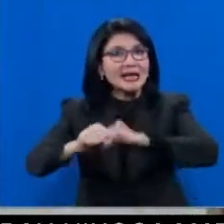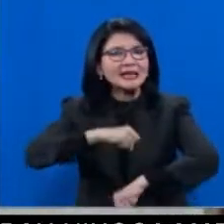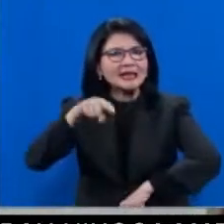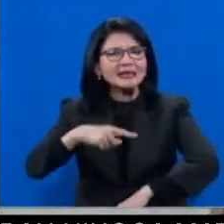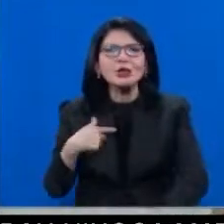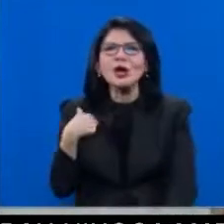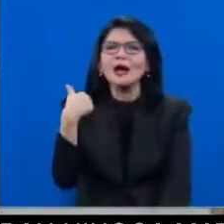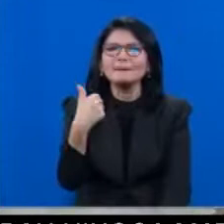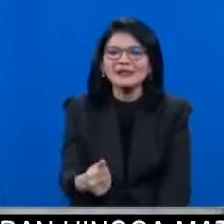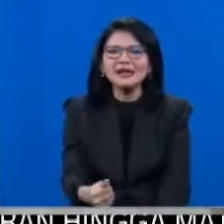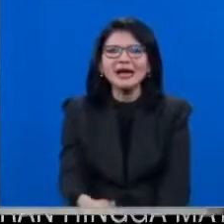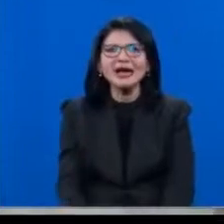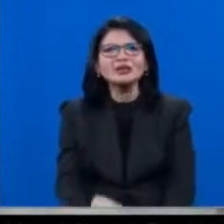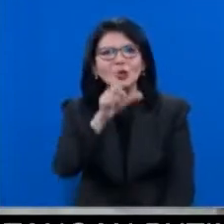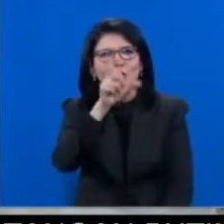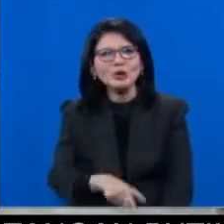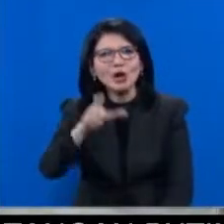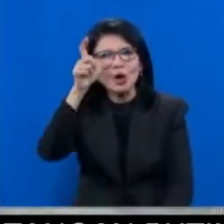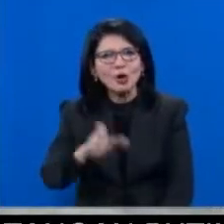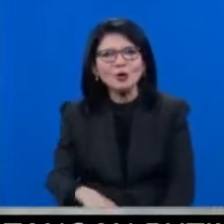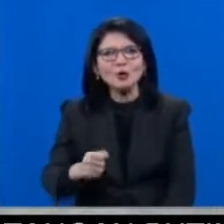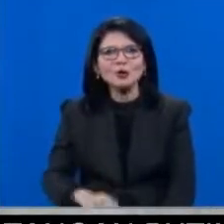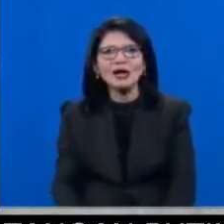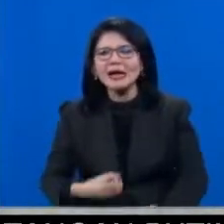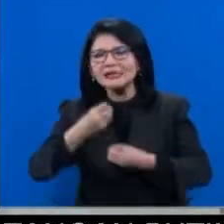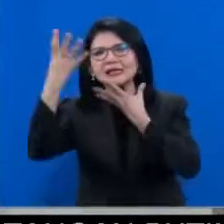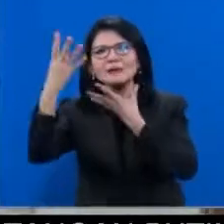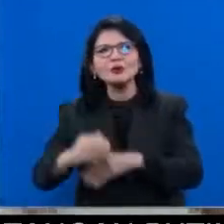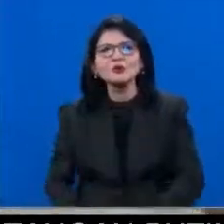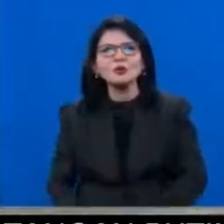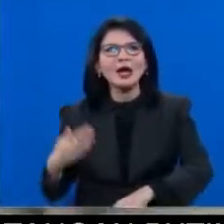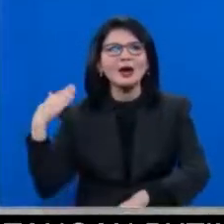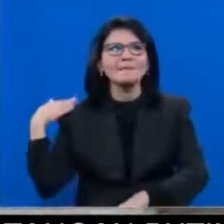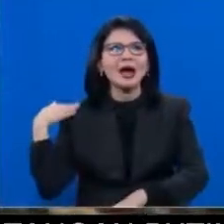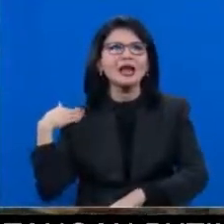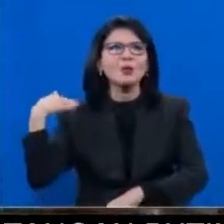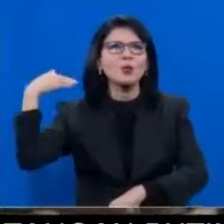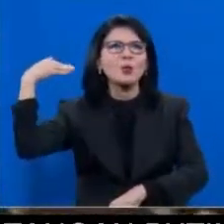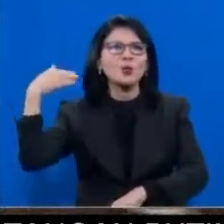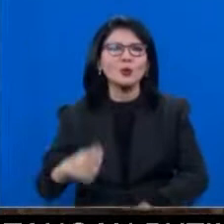bisa menjadi pilihan umat Islam untuk menambah pahala di hari-hari terakhir bulan Ramadan.